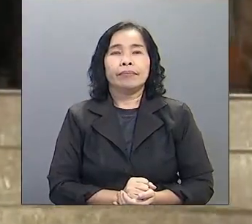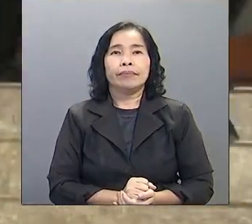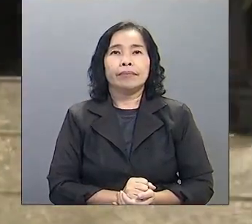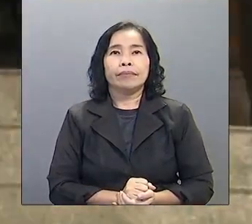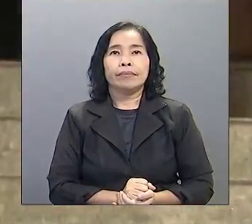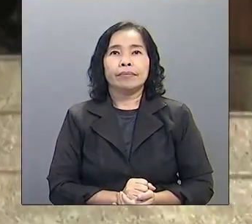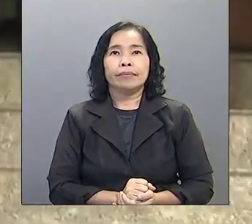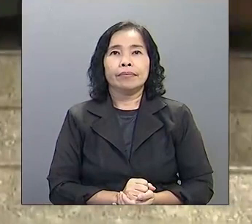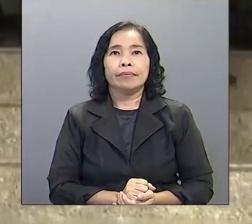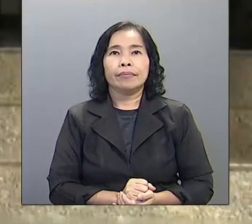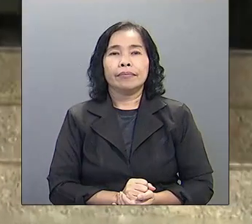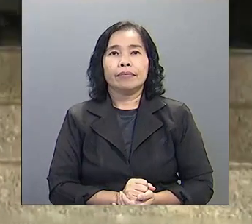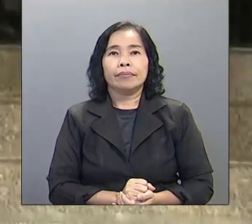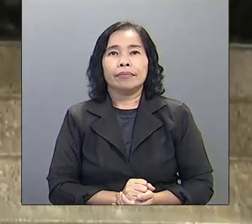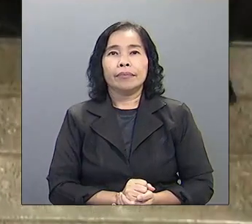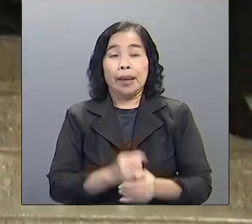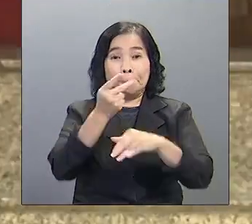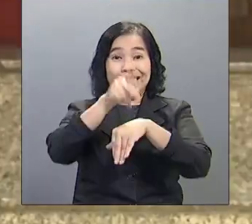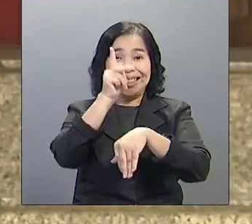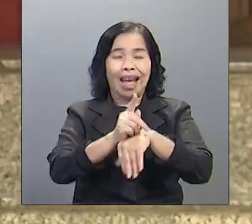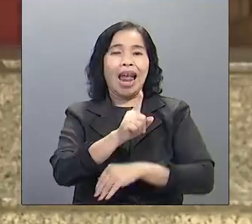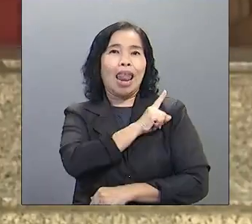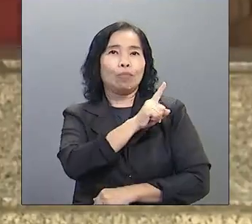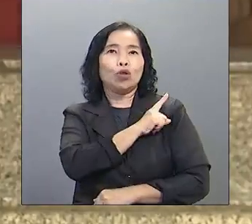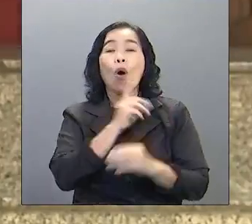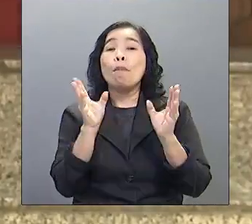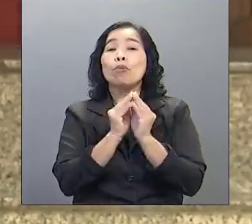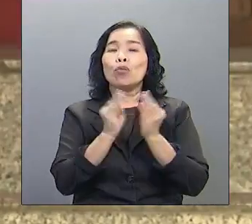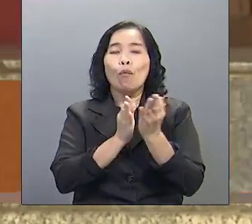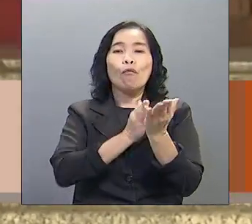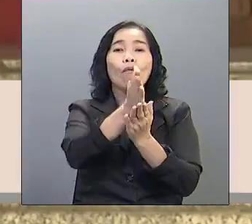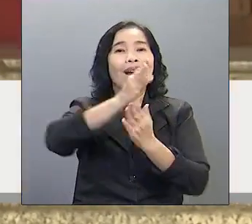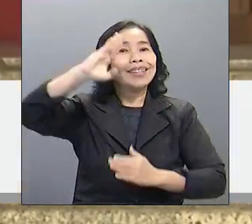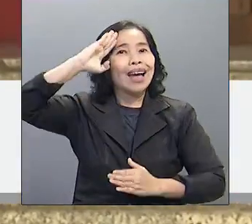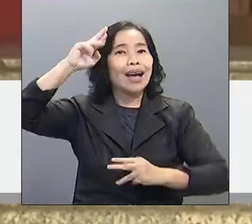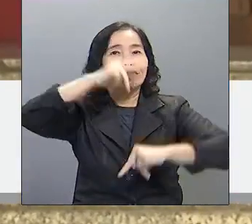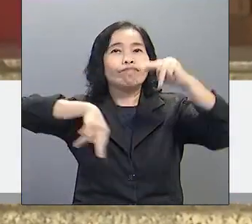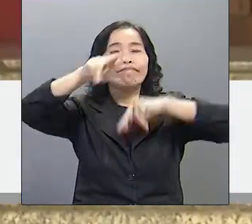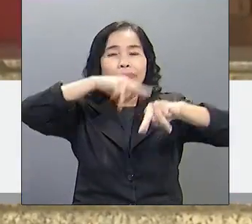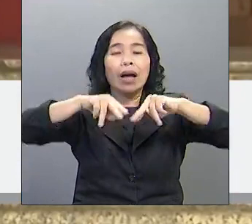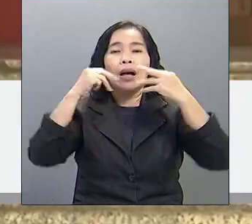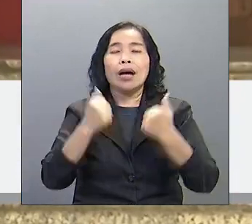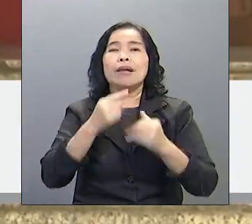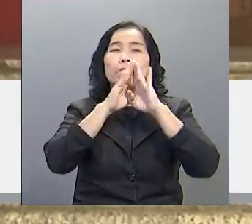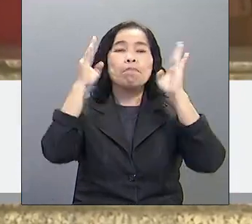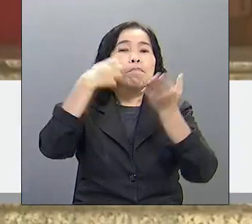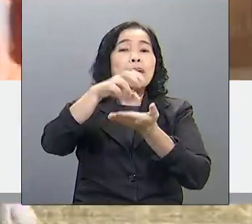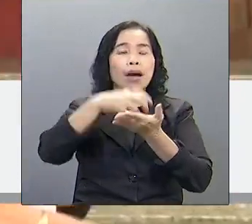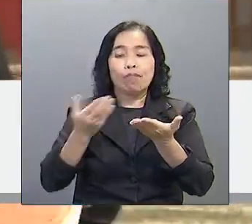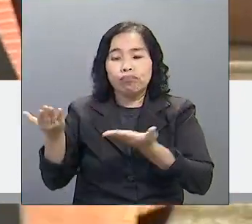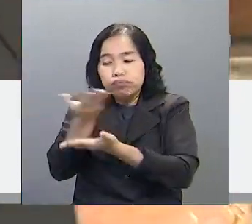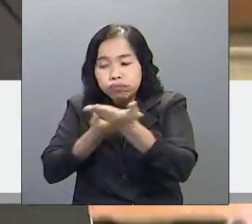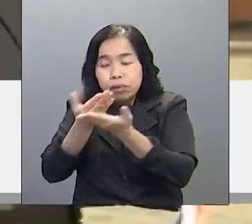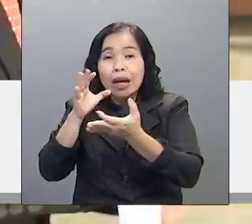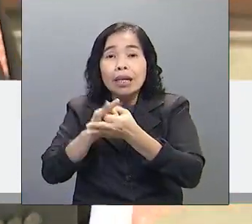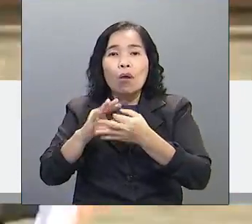หลังเป็นประธานการประชุมสภาความมั่นคงแห่งชาตินะคะนายกรัฐมนตรีได้เปิดเผยถึงการหารือเรื่อง